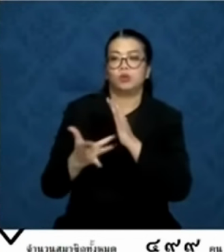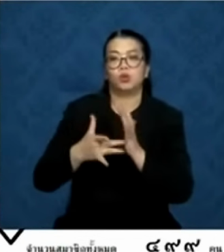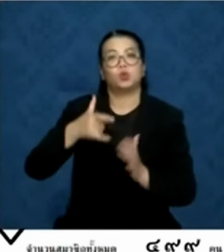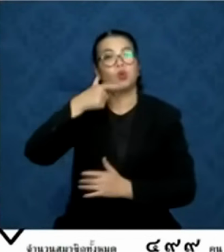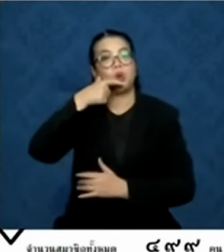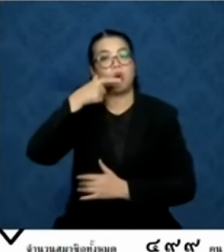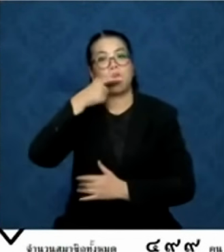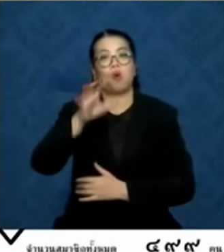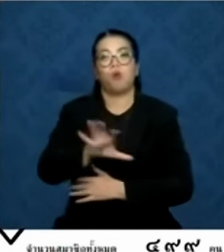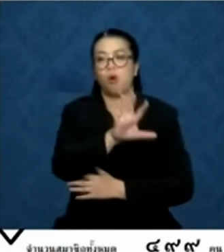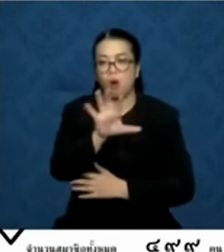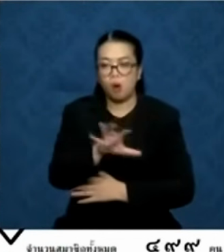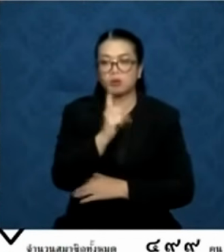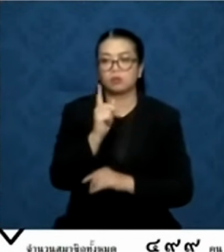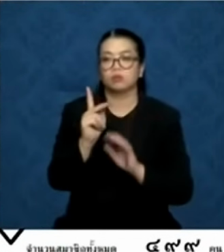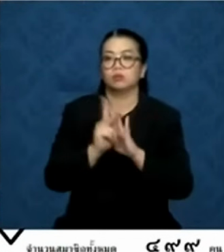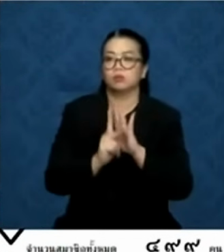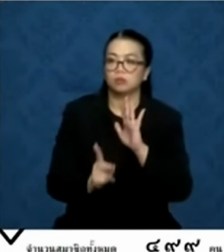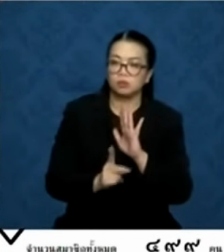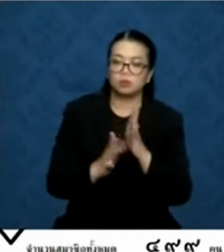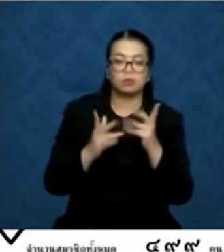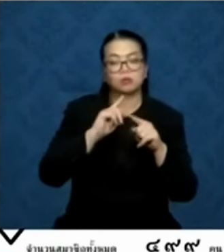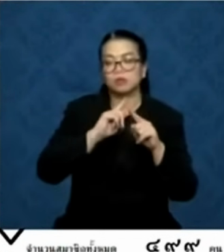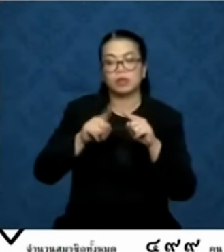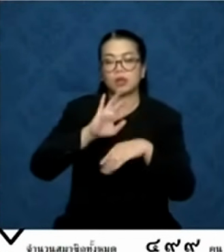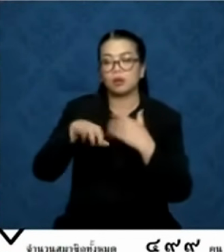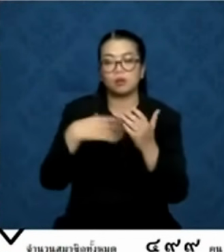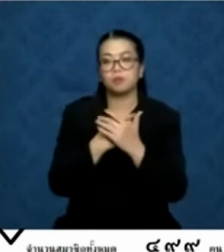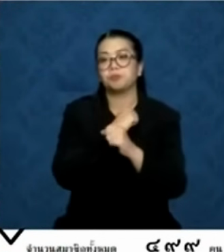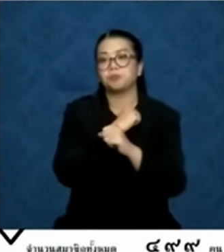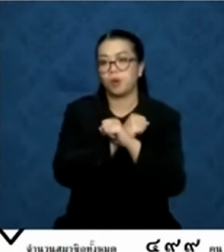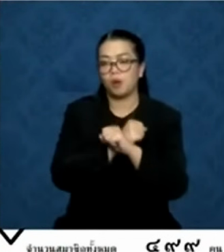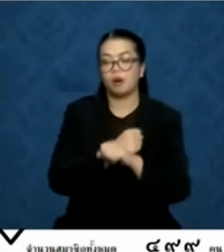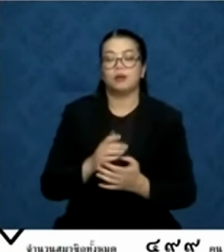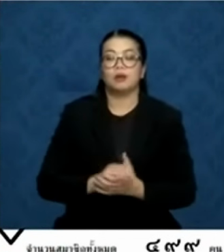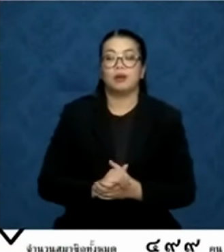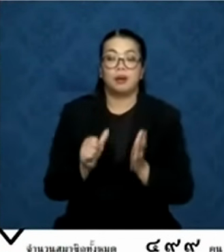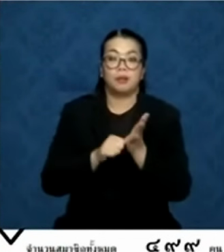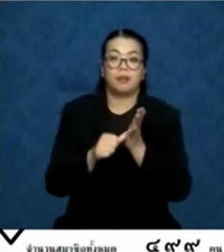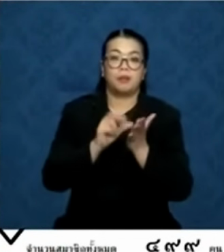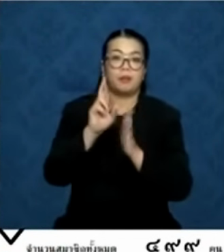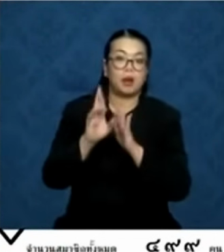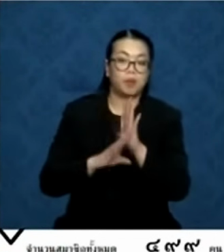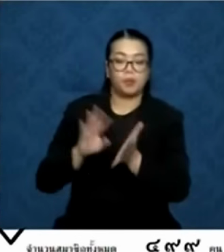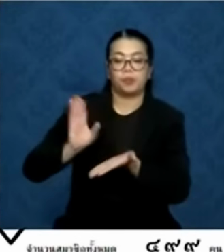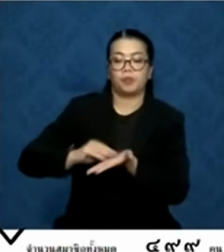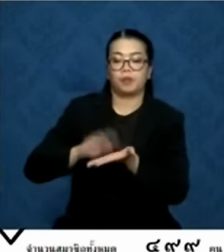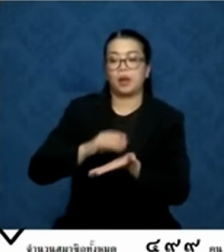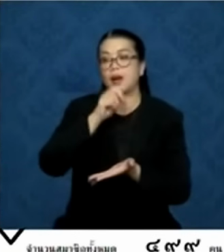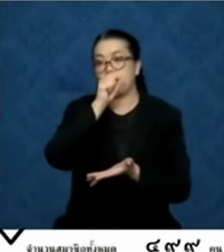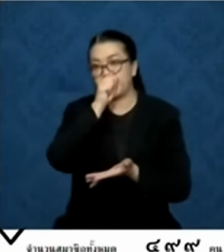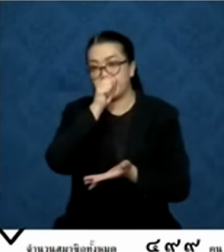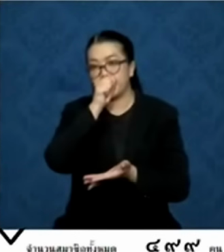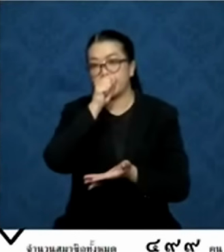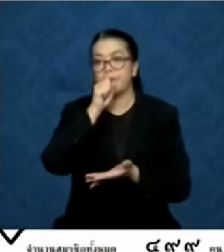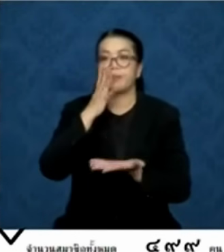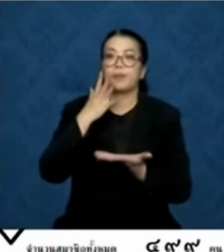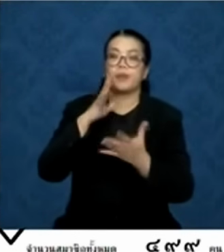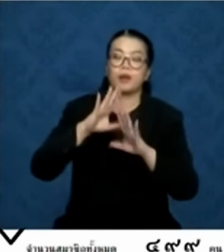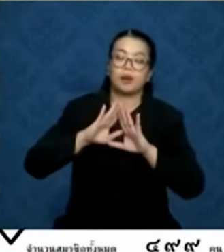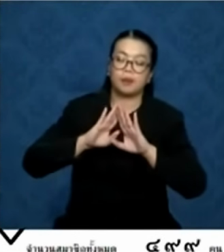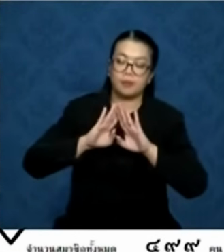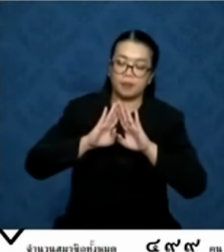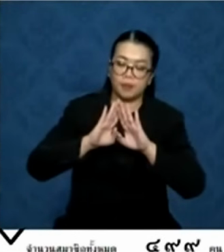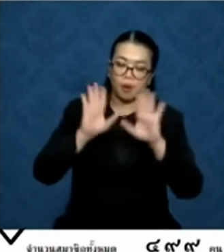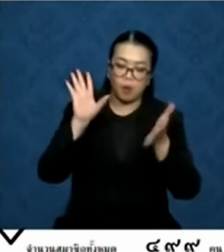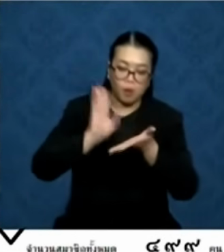พปรับปรุงระบบการอนุมัติและอนุญาตของภาครัฐพัฒนาการจัดเก็บและเปิดเผยข้อมูลของรัฐเพื่อระดับ